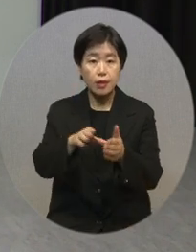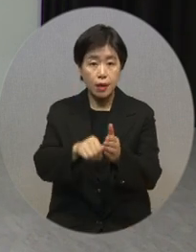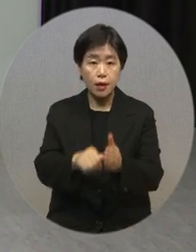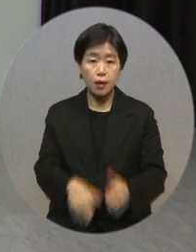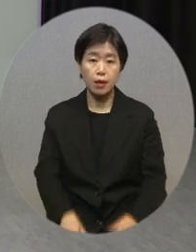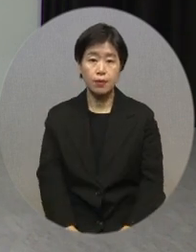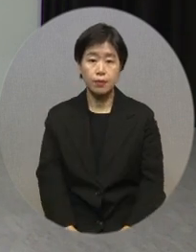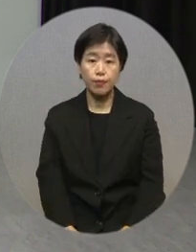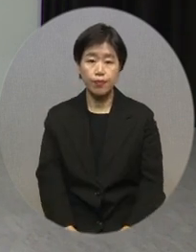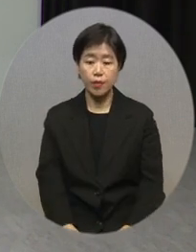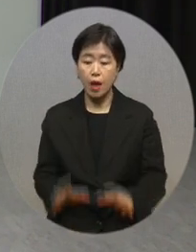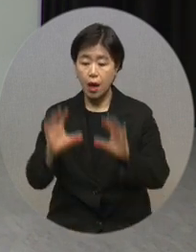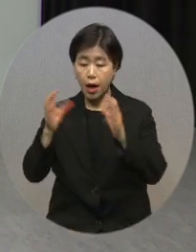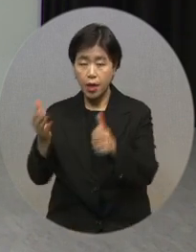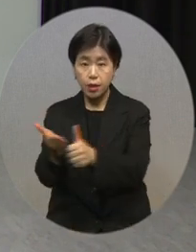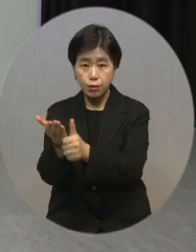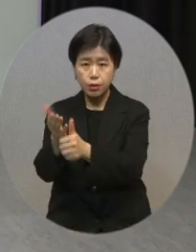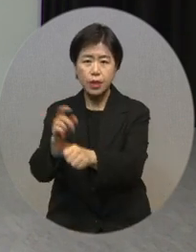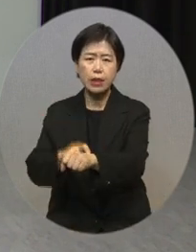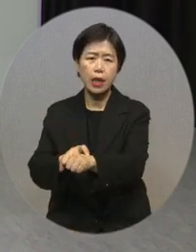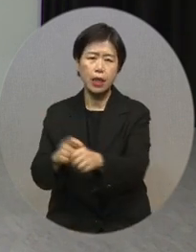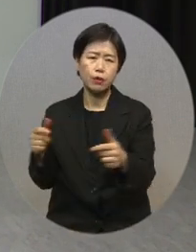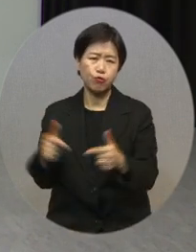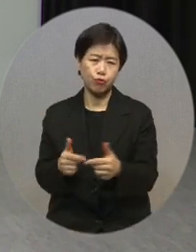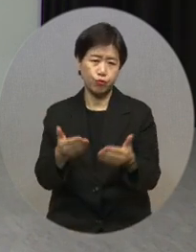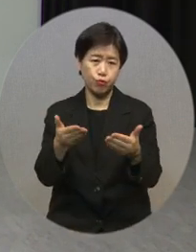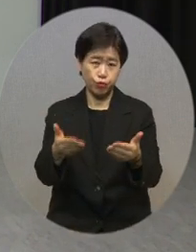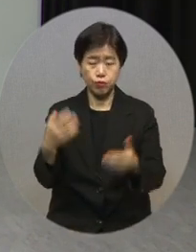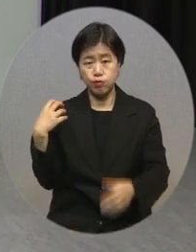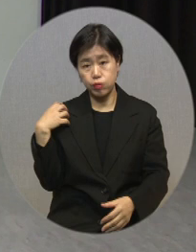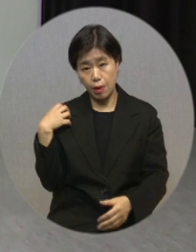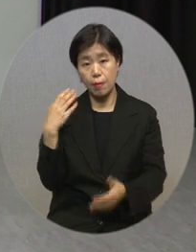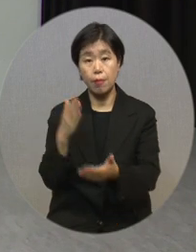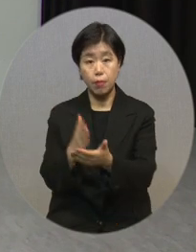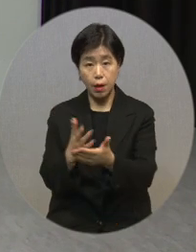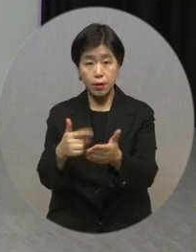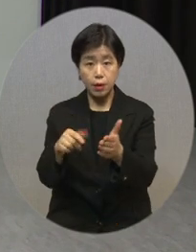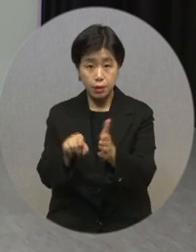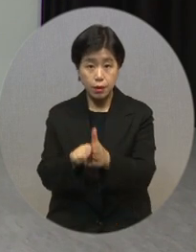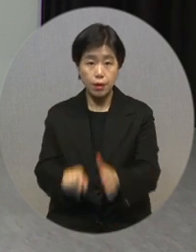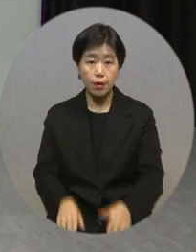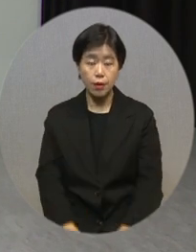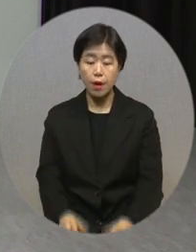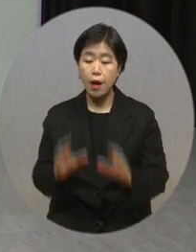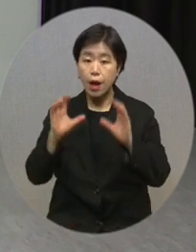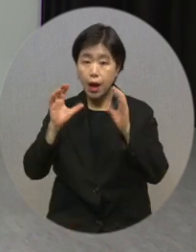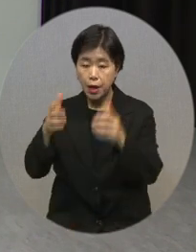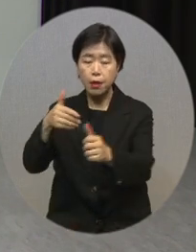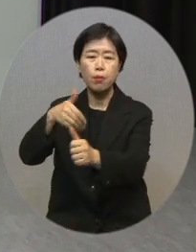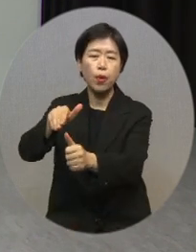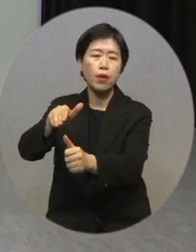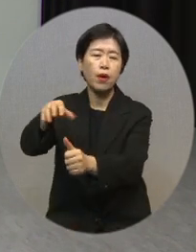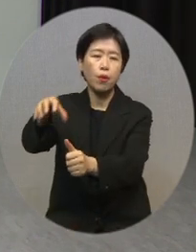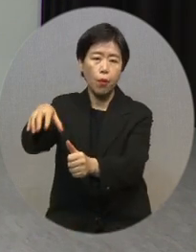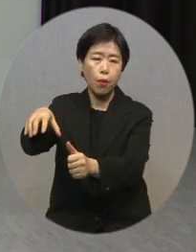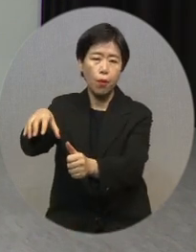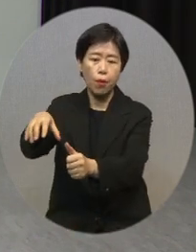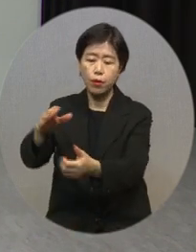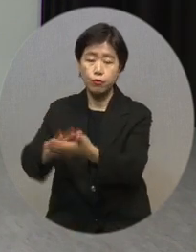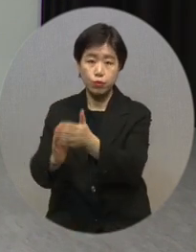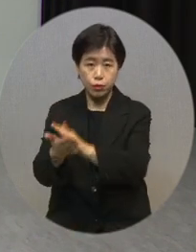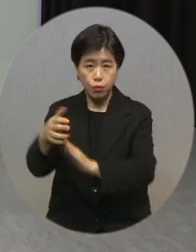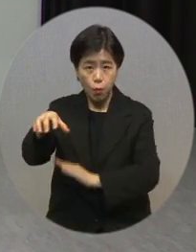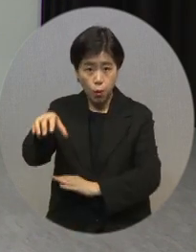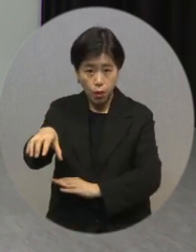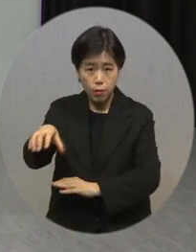뭐 유치원을 그 보내거나 그렇게 하면서 그러니까 그 근무 시간을 좀 단축을 해서 네. 그러니까